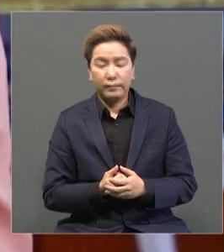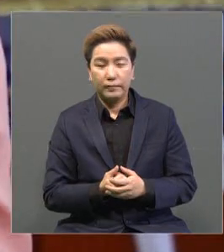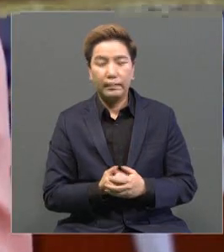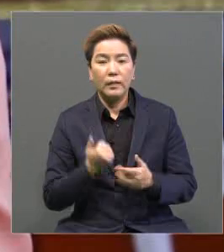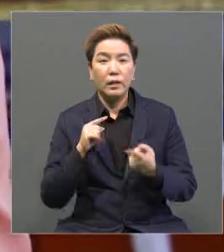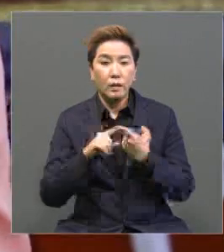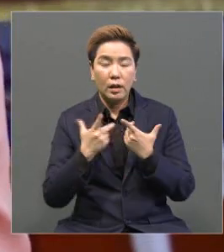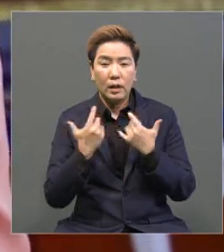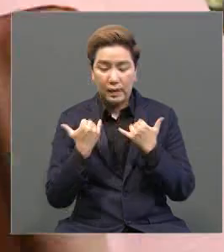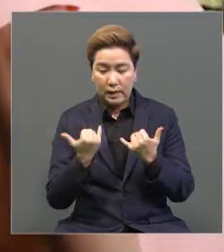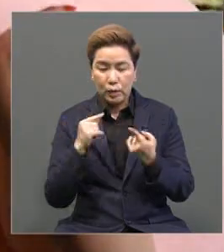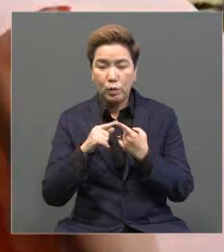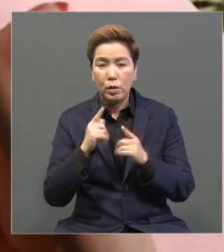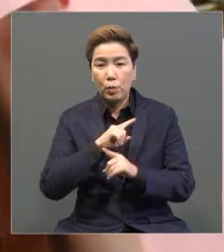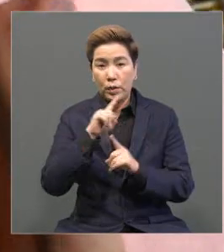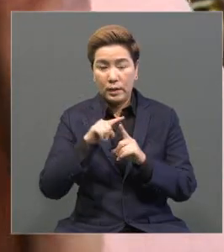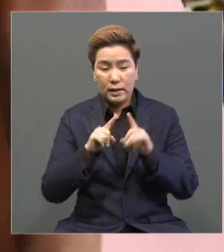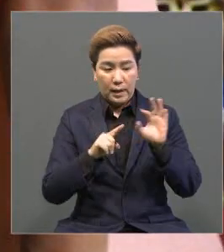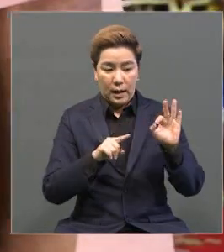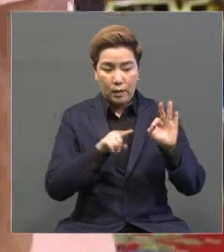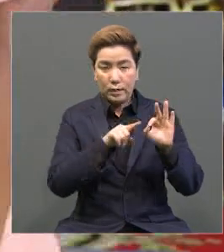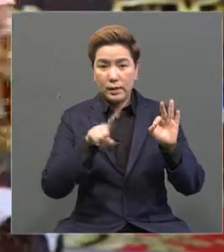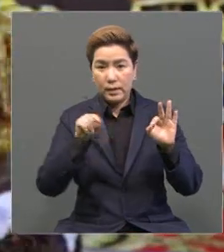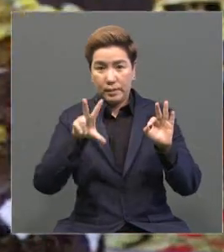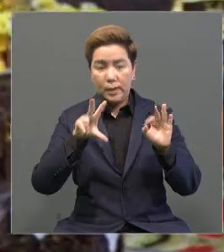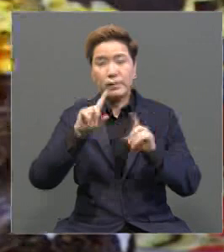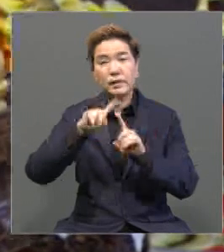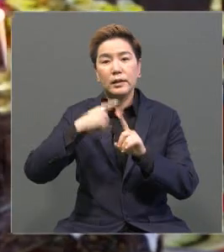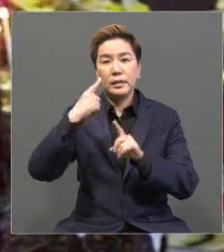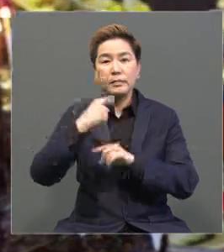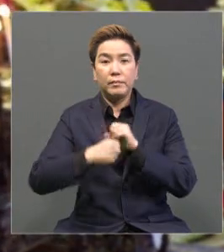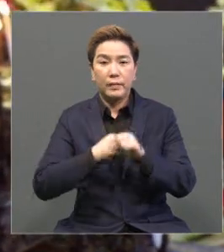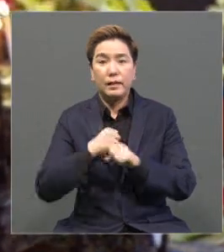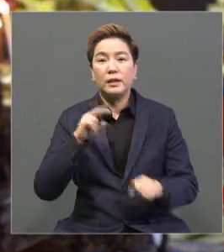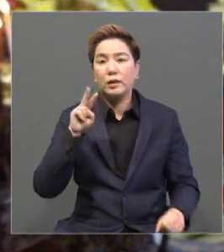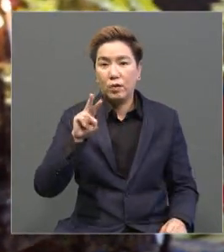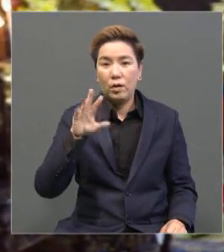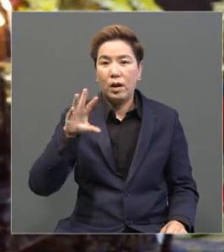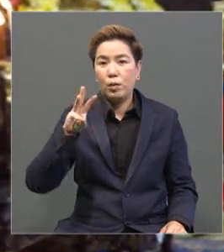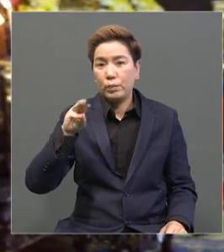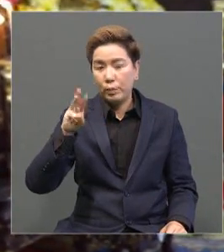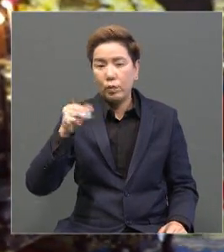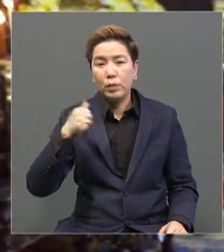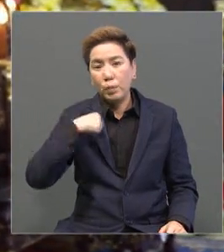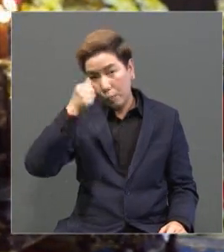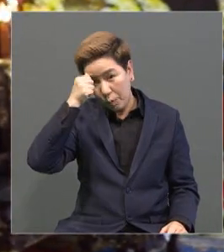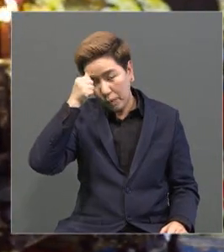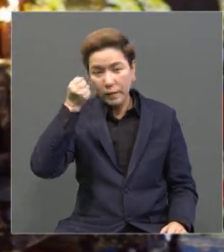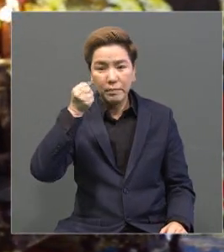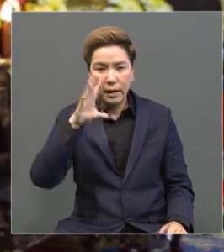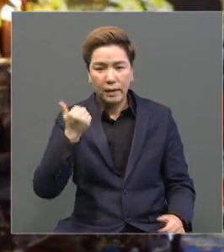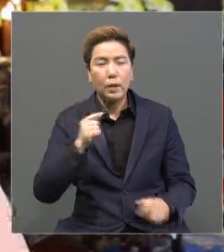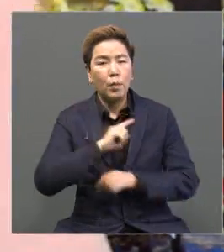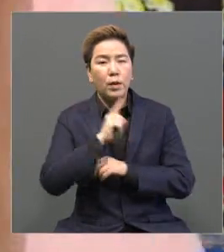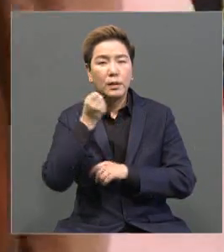มหาวัชรราชธิดาในระหว่างวันที่ 9ถึง 23มกราคม2566เป็นเวลา 15วันซึ่ง